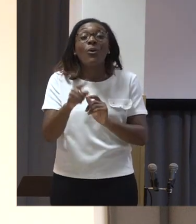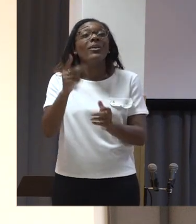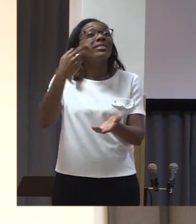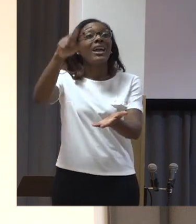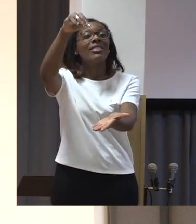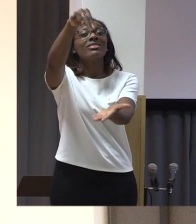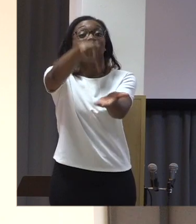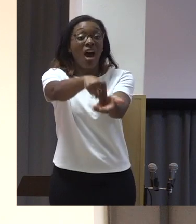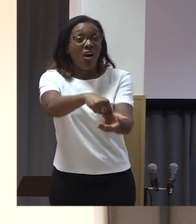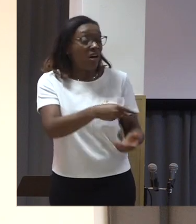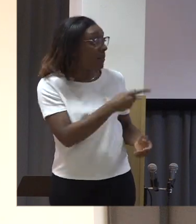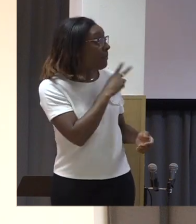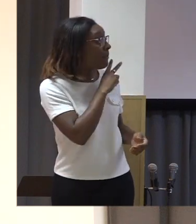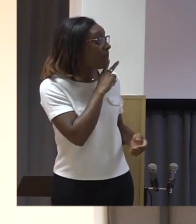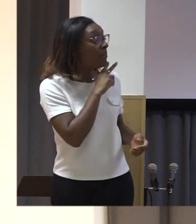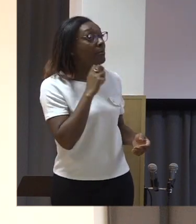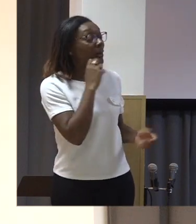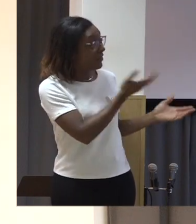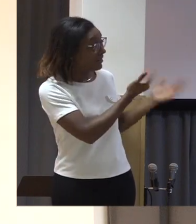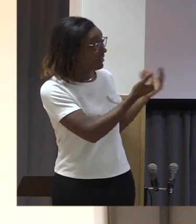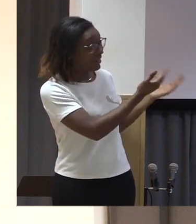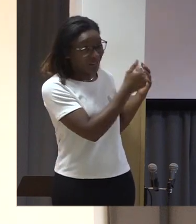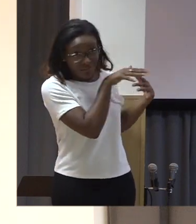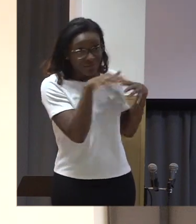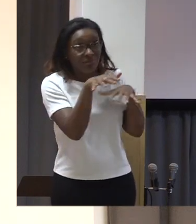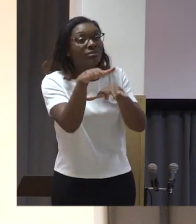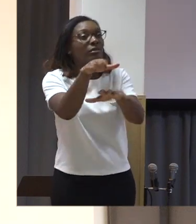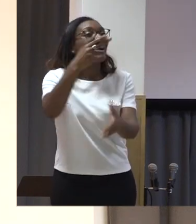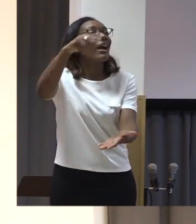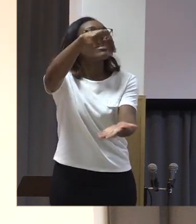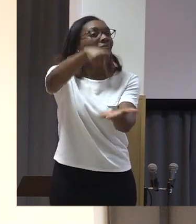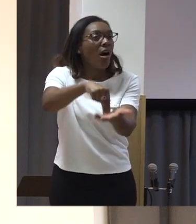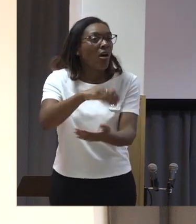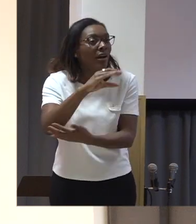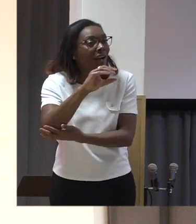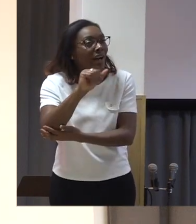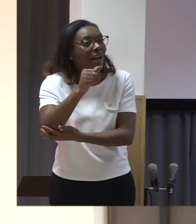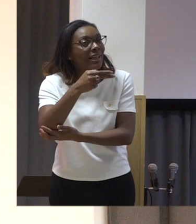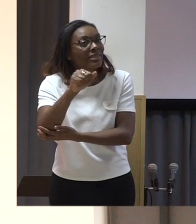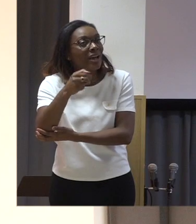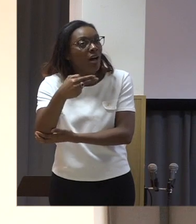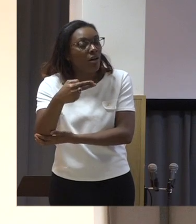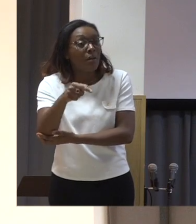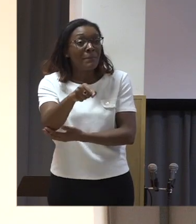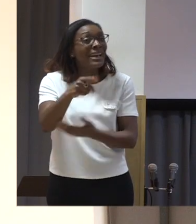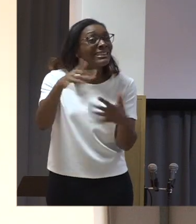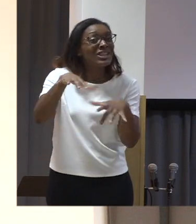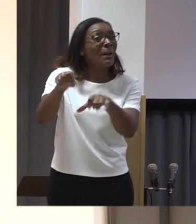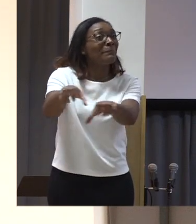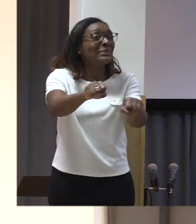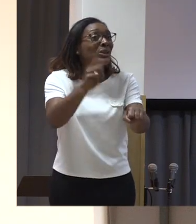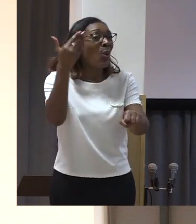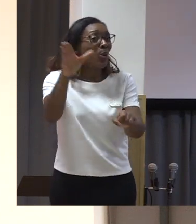promise. Il s'agissait de la terre de Canaan. Or, cette terre était déjà habitée par les Hittites, les